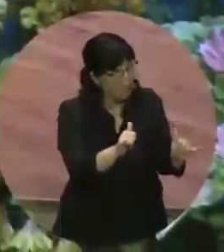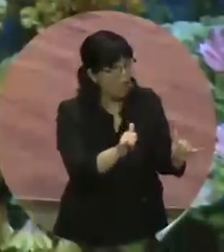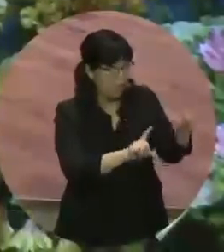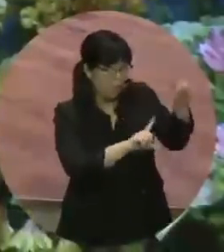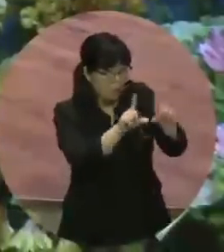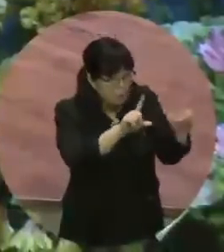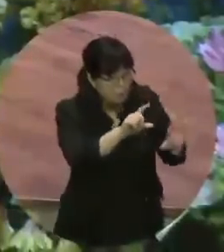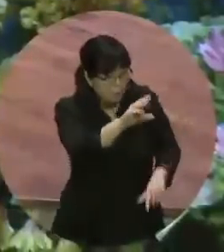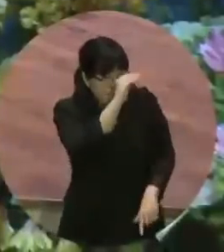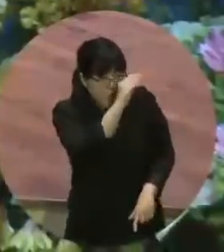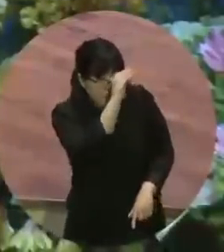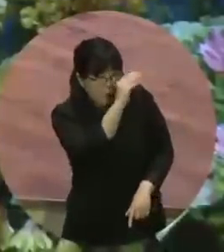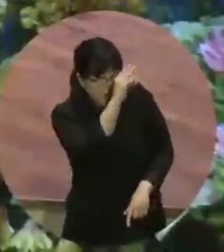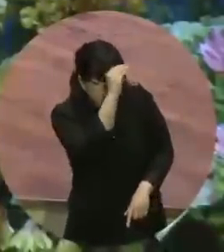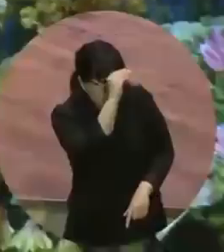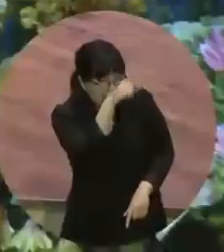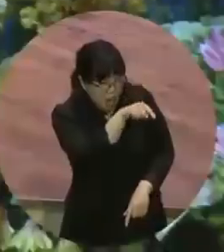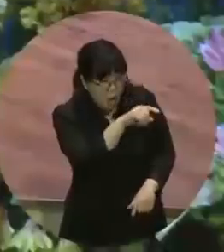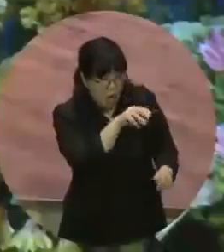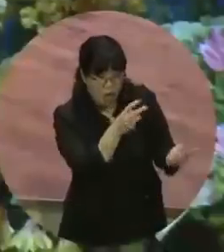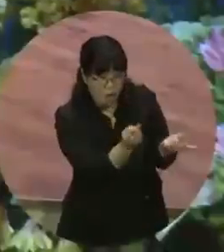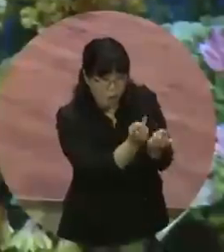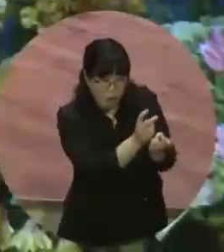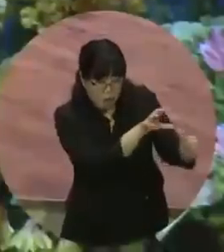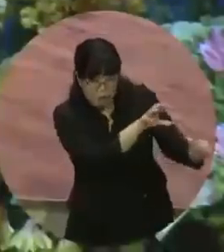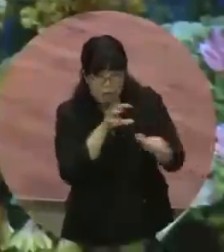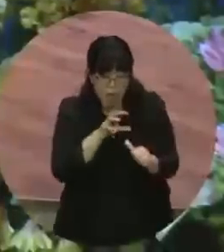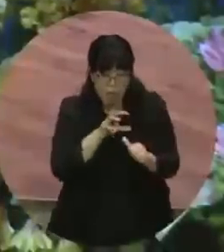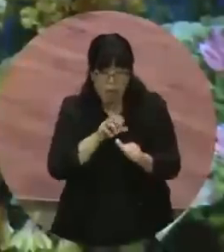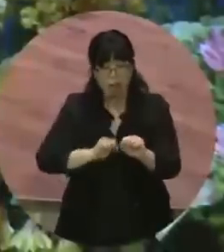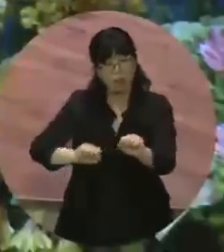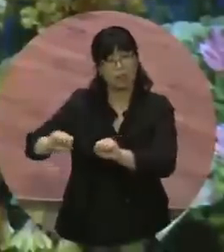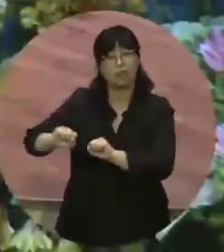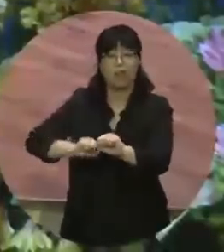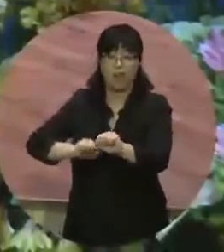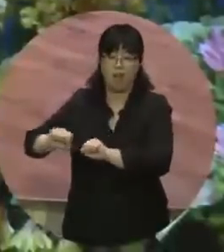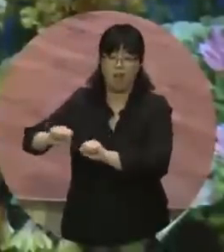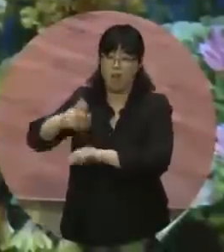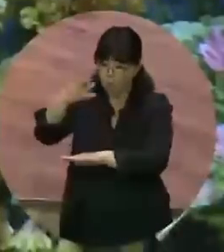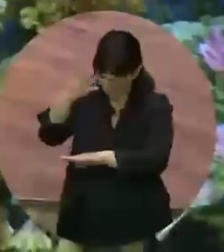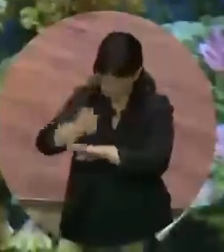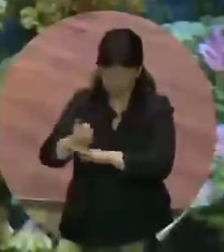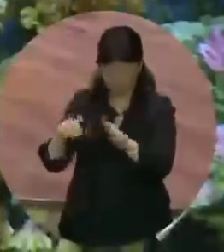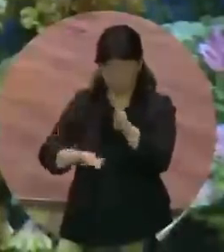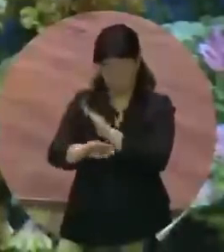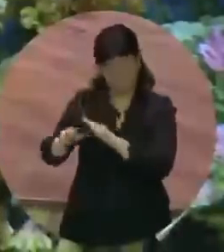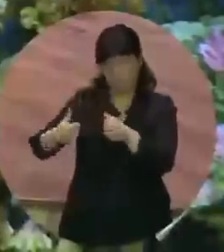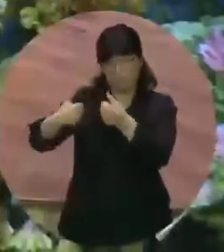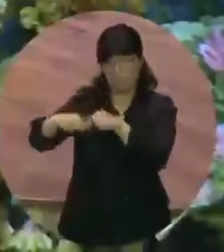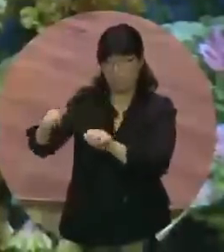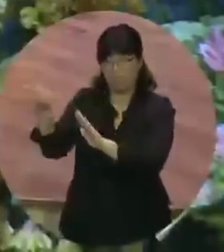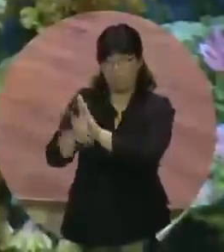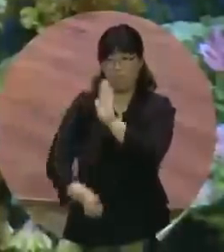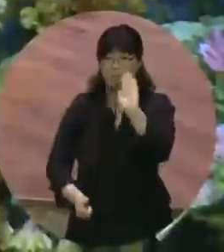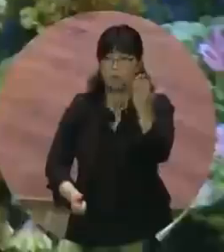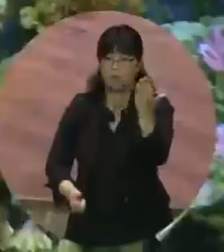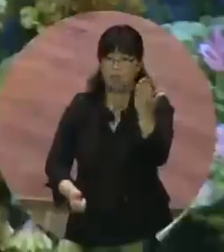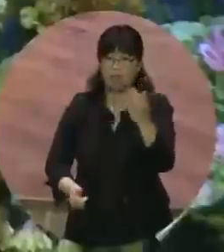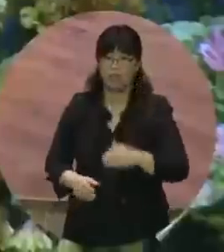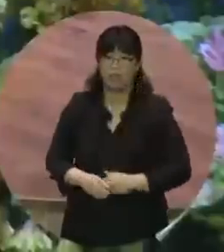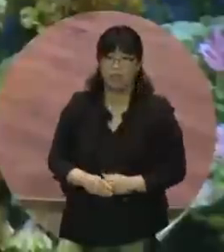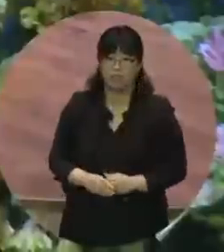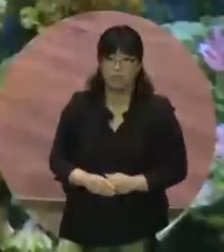돼가지고. 그리고 또 뭡니까? 세상 성공 중심이. 또 교회 다니면서도 성공 중심이. 자기 이름 내세우고 자기